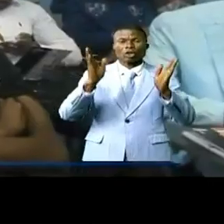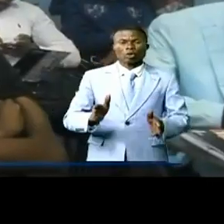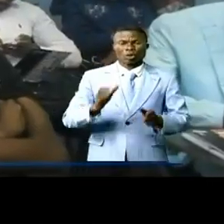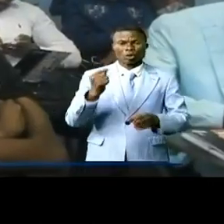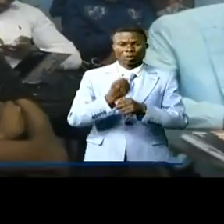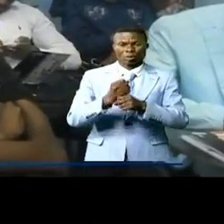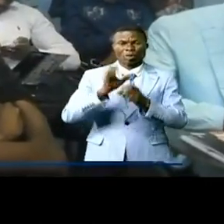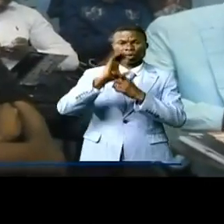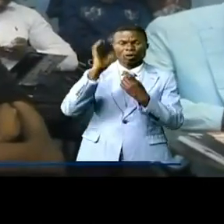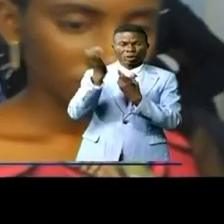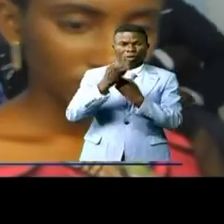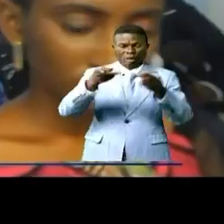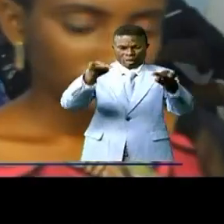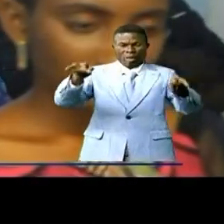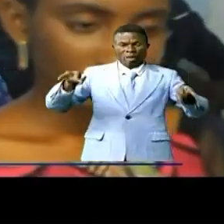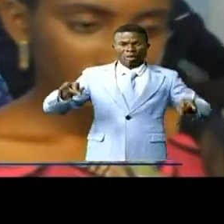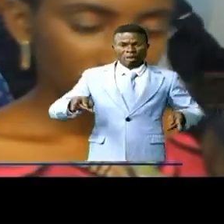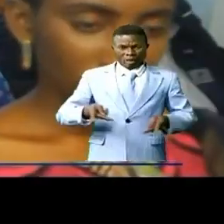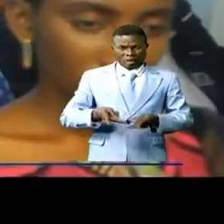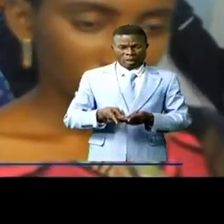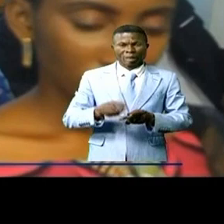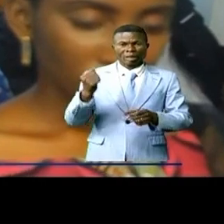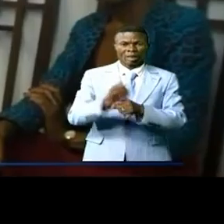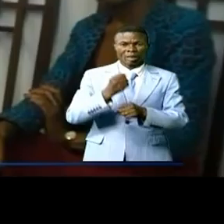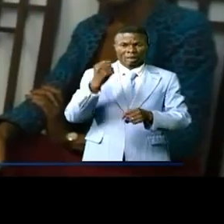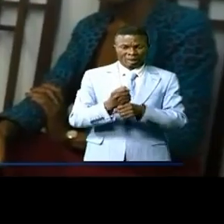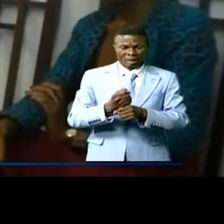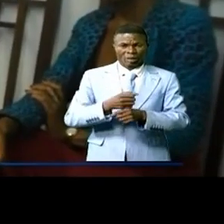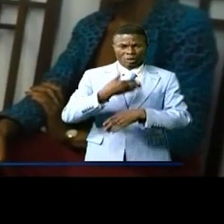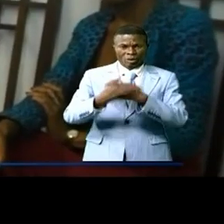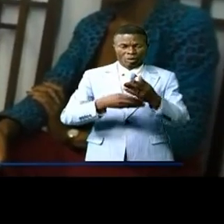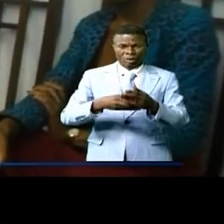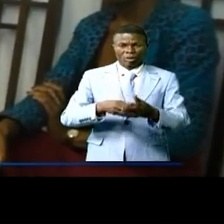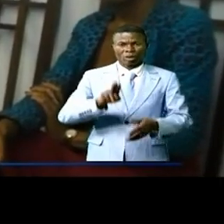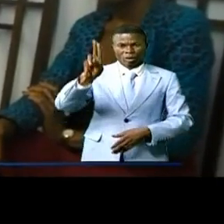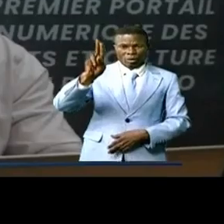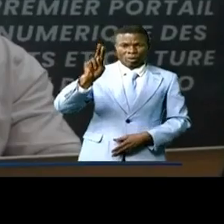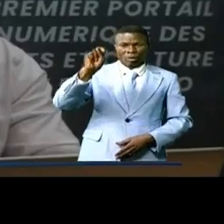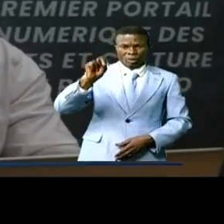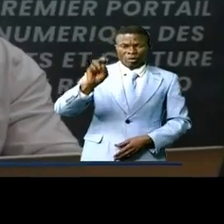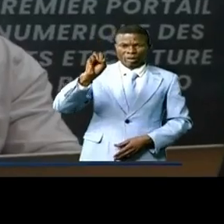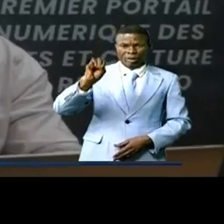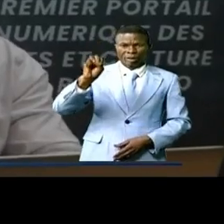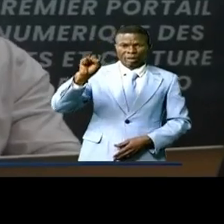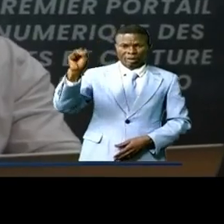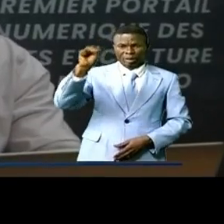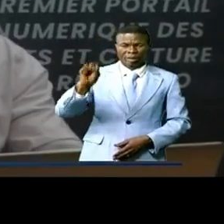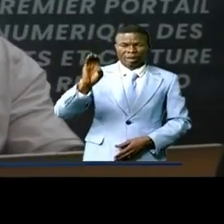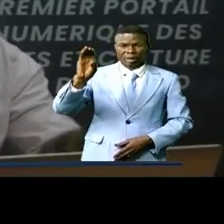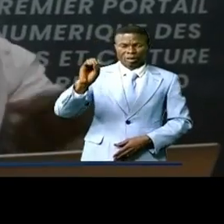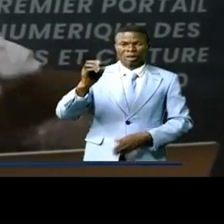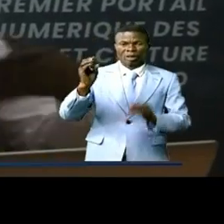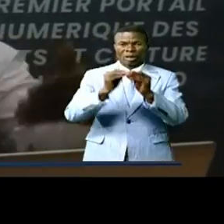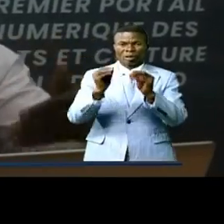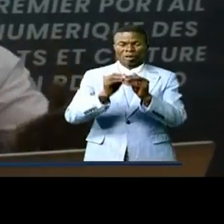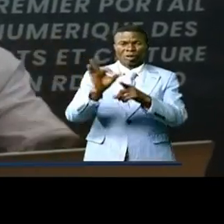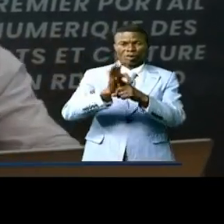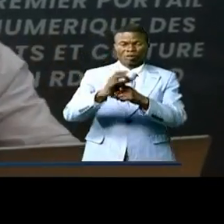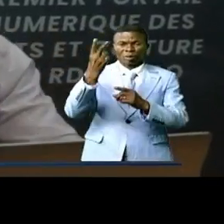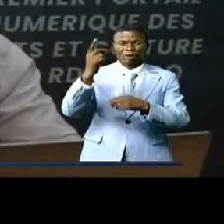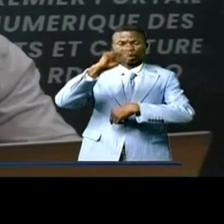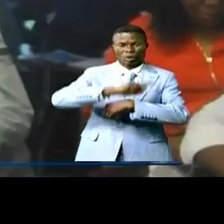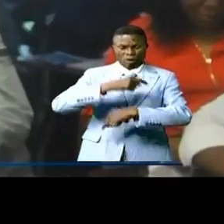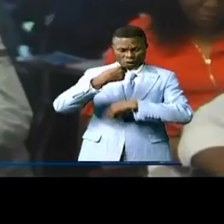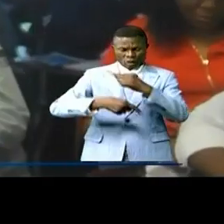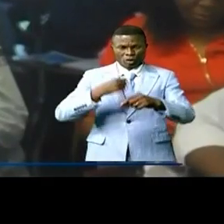culturel et environnemental c'est le devoir que ces faits l'unesco en organisant cet atelier de deux jours dans les travaux se sont